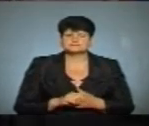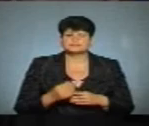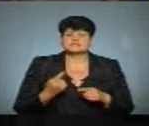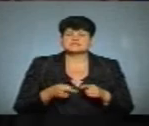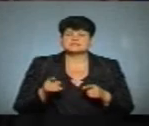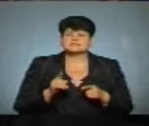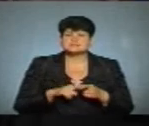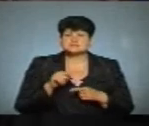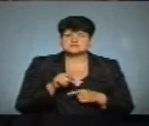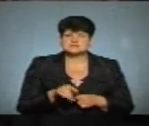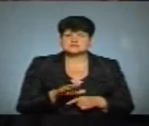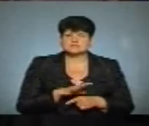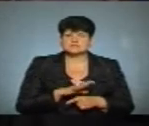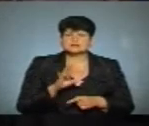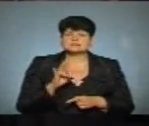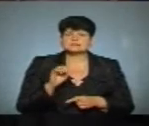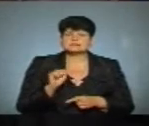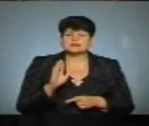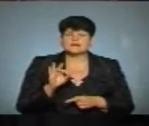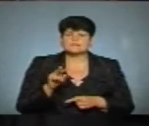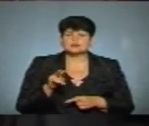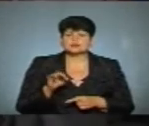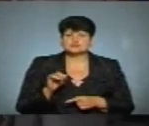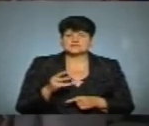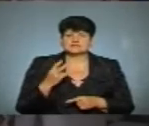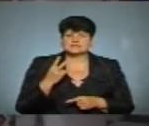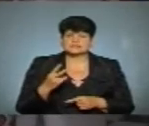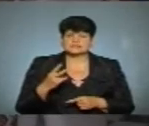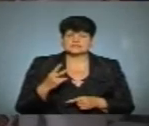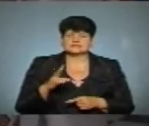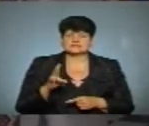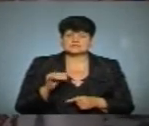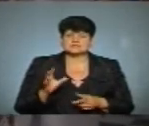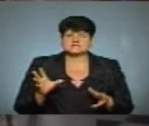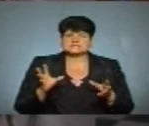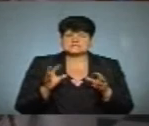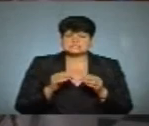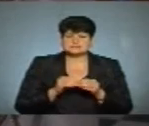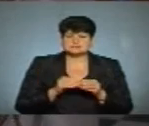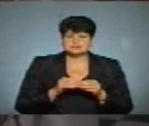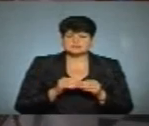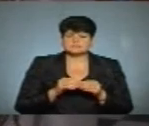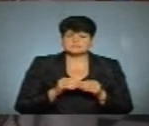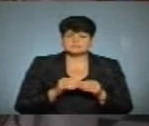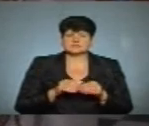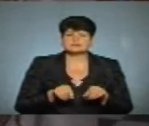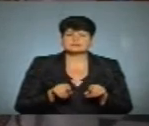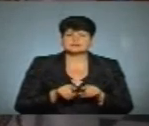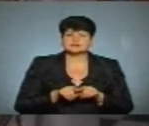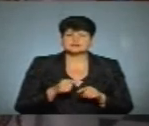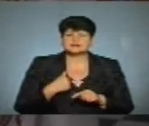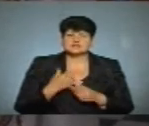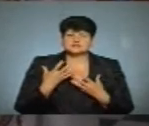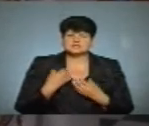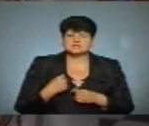була наволочка. Дві наволочки зібрані і так. Так вони, я їх ще